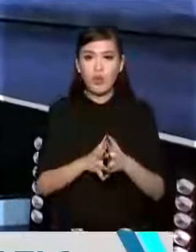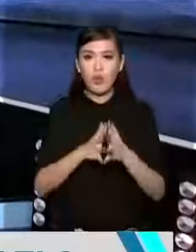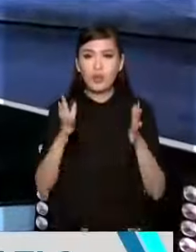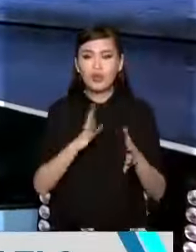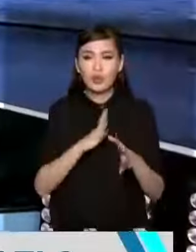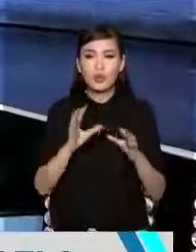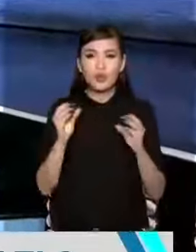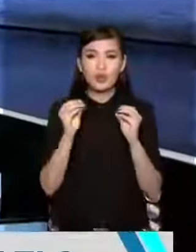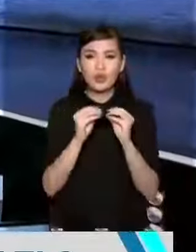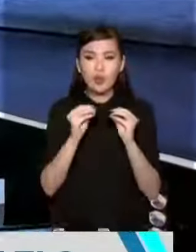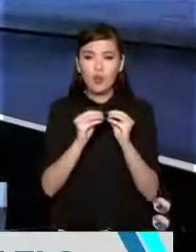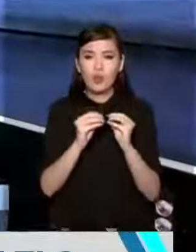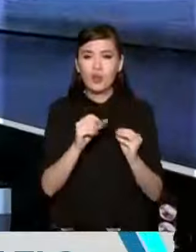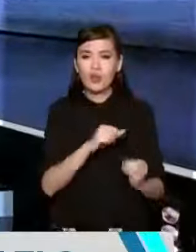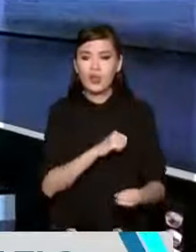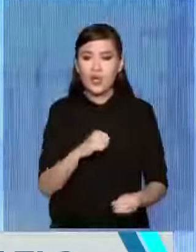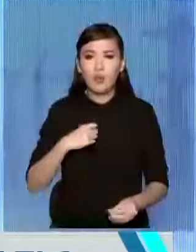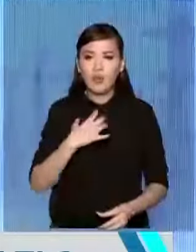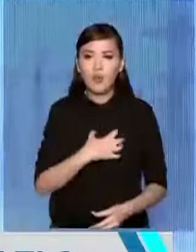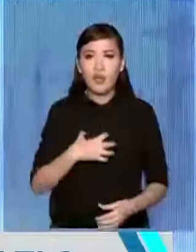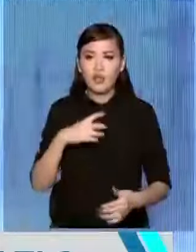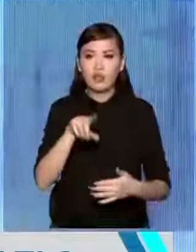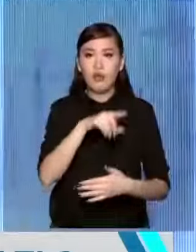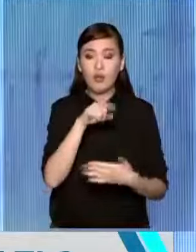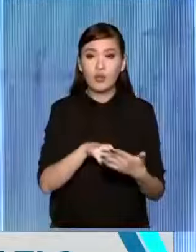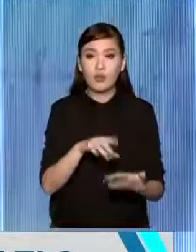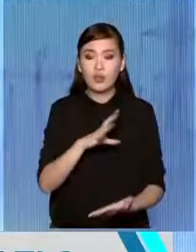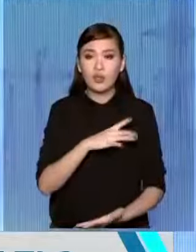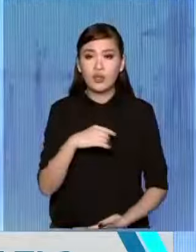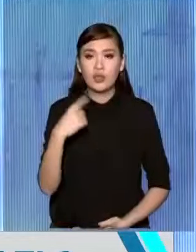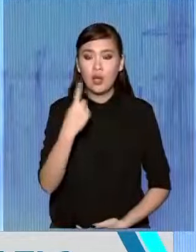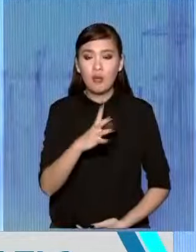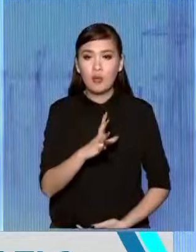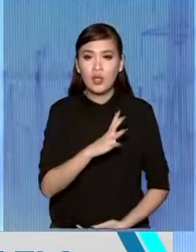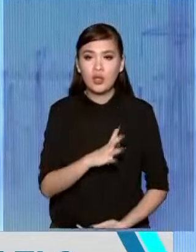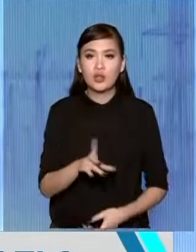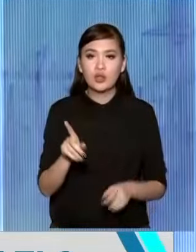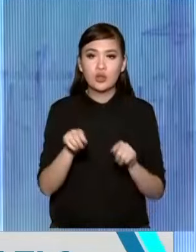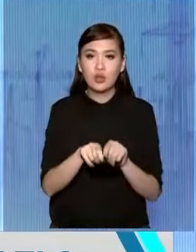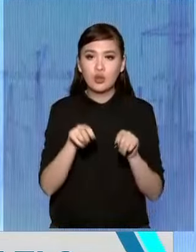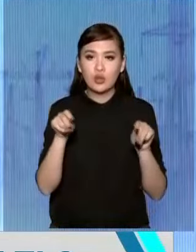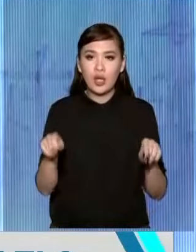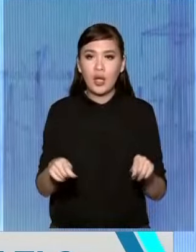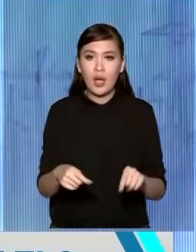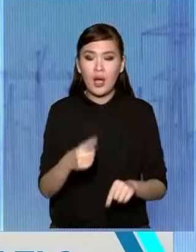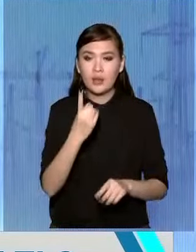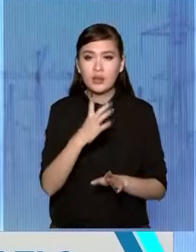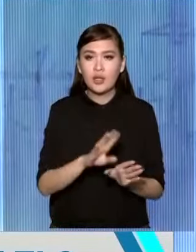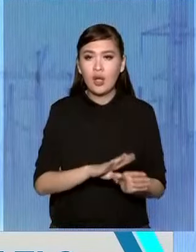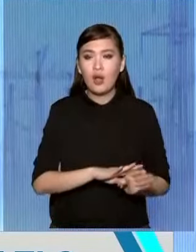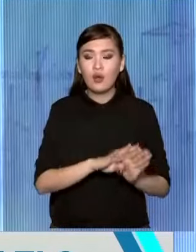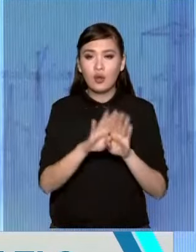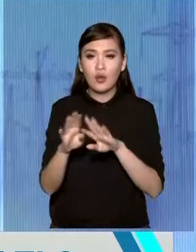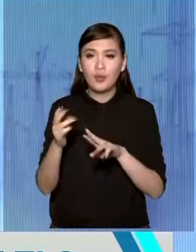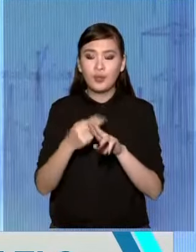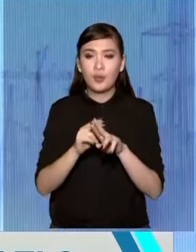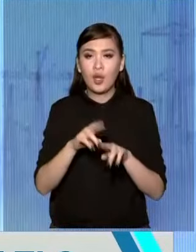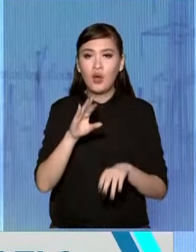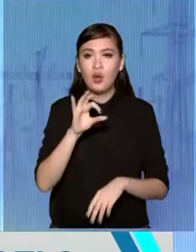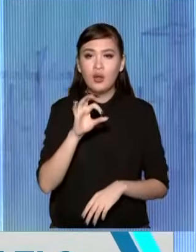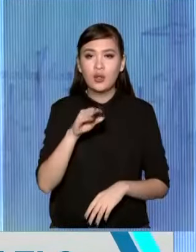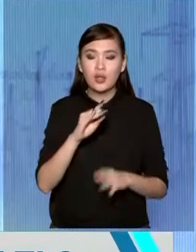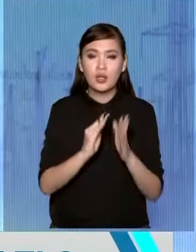выбрали топ-10 вопросов. И один из главных вопросов это было создание единого регулятора в отрасли. Я